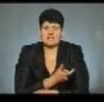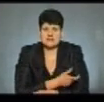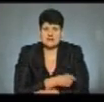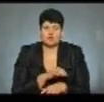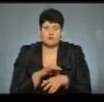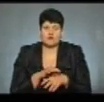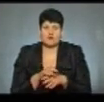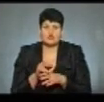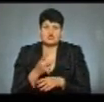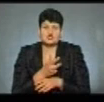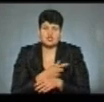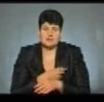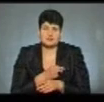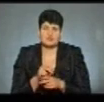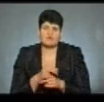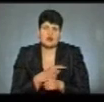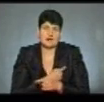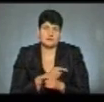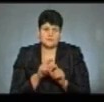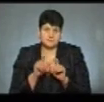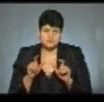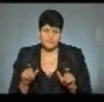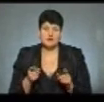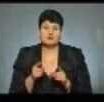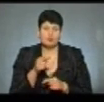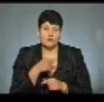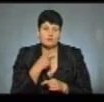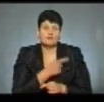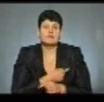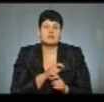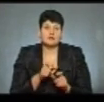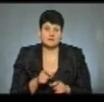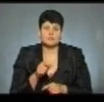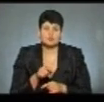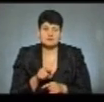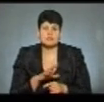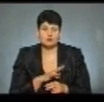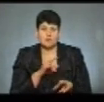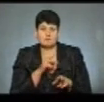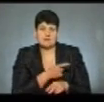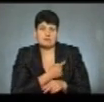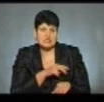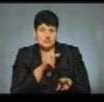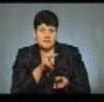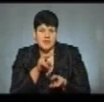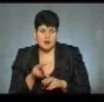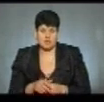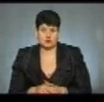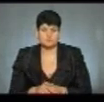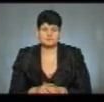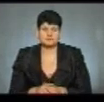в лікувальному закладі. Чому ми звертаємо увагу сюди лікувальний заклад? Для того, щоб все ж таки це було під медичним наглядом. Тому